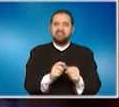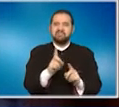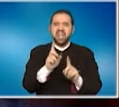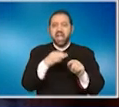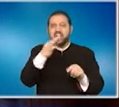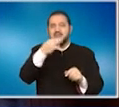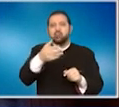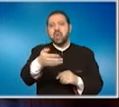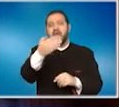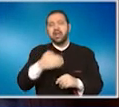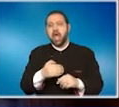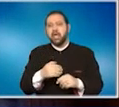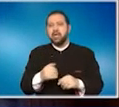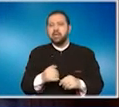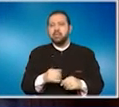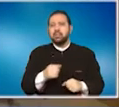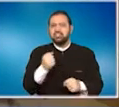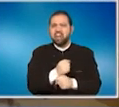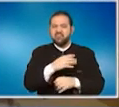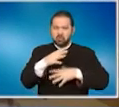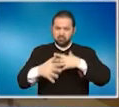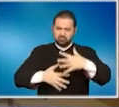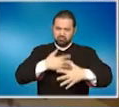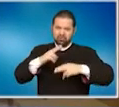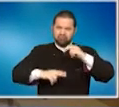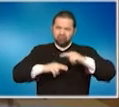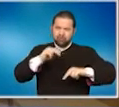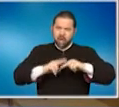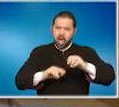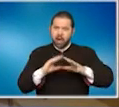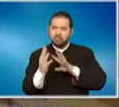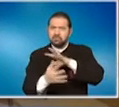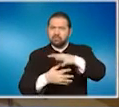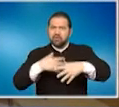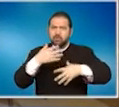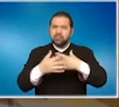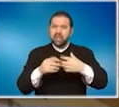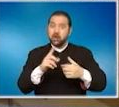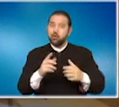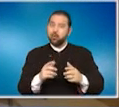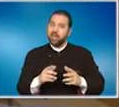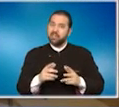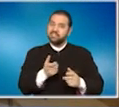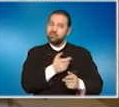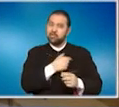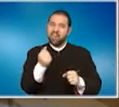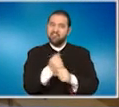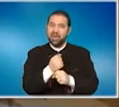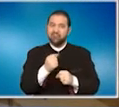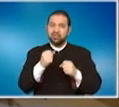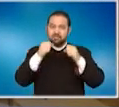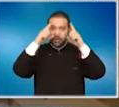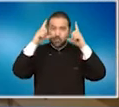făcut, s-ar fi scat în mănăstire scandal. Și nu se mai ajungea la liniștea pe care